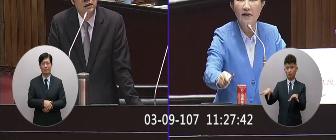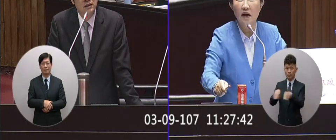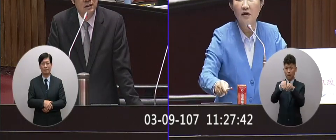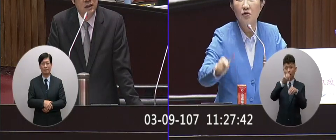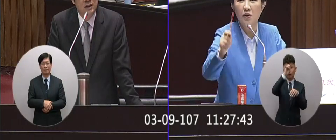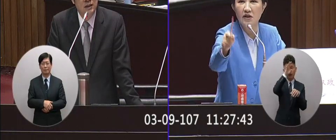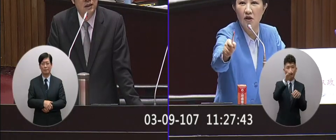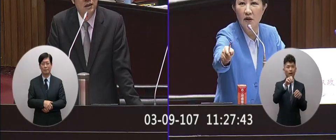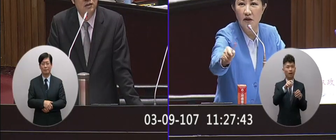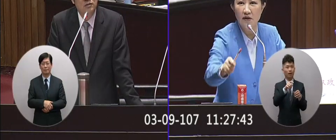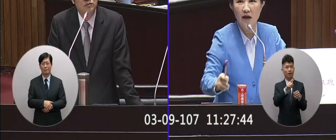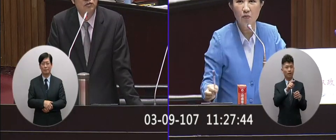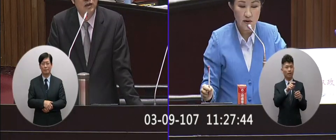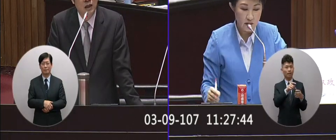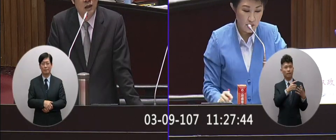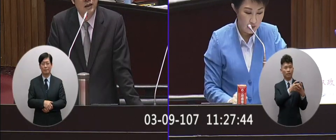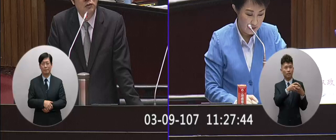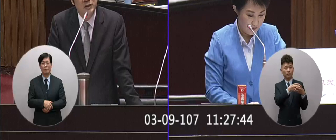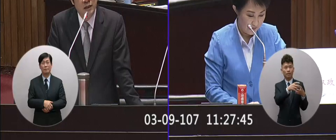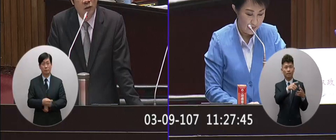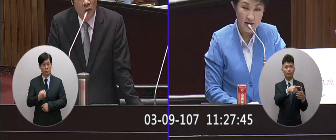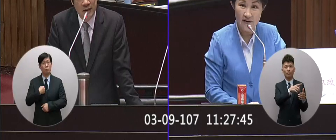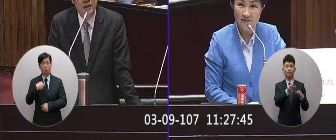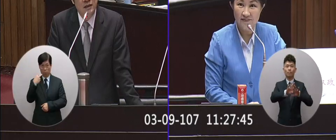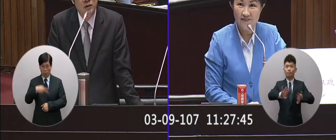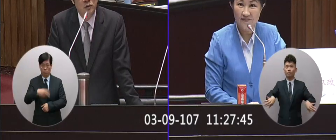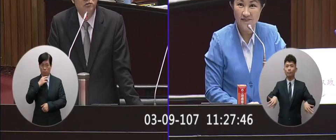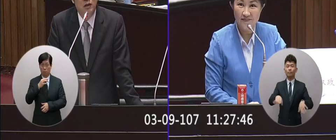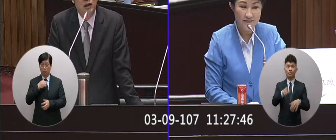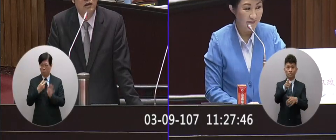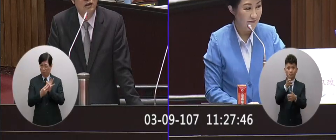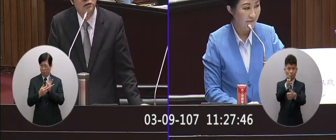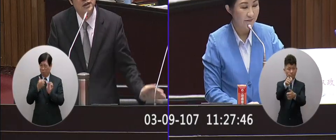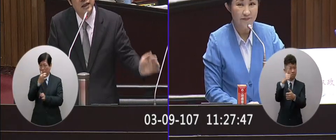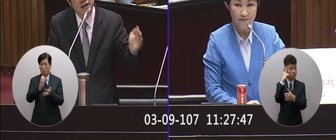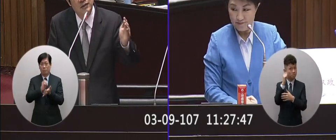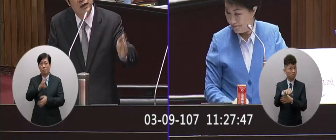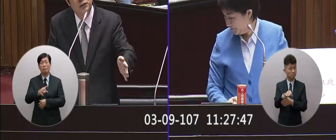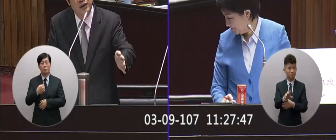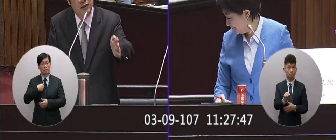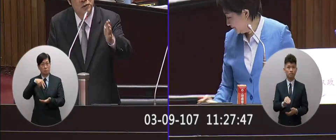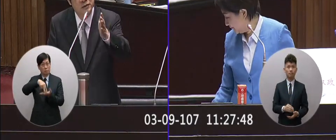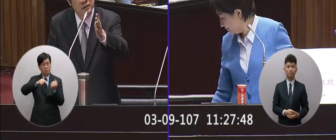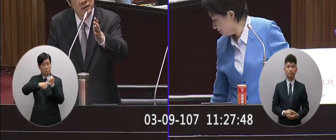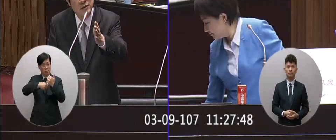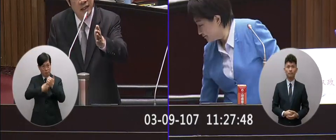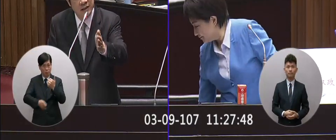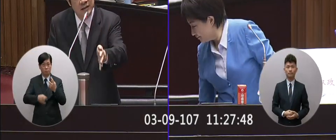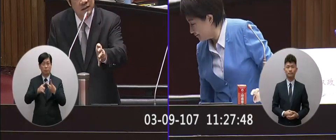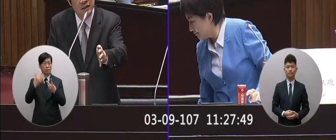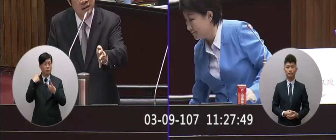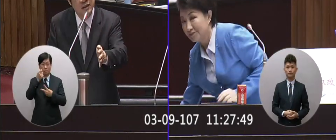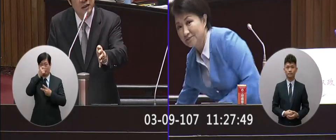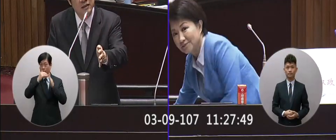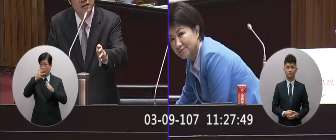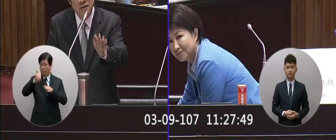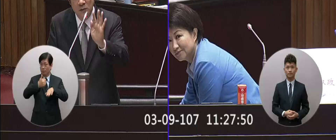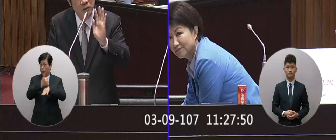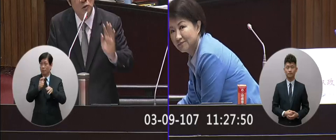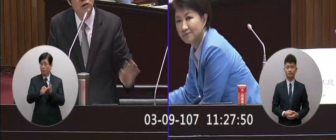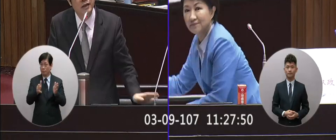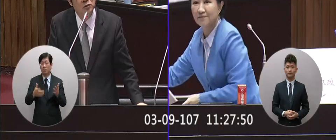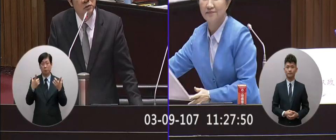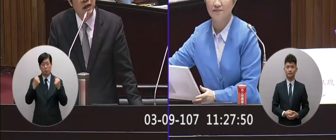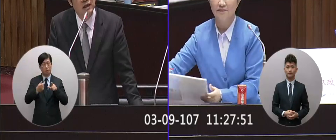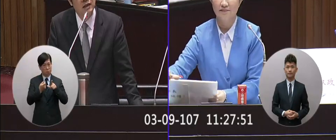也不用管本党。 这个， 所以请问你的态度是什么？ 好，那我再完整跟卢委员报告哈，我在立法委员或是台南市市长任内，其